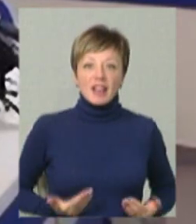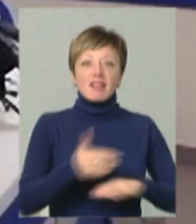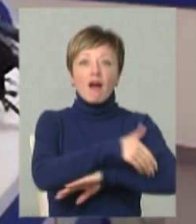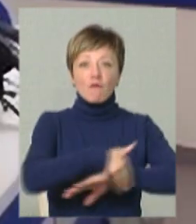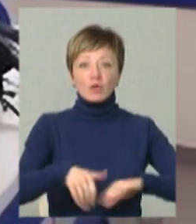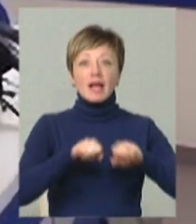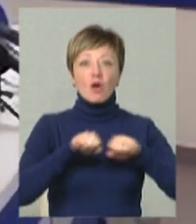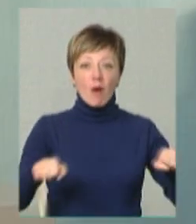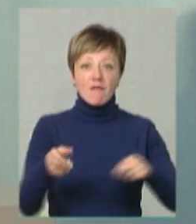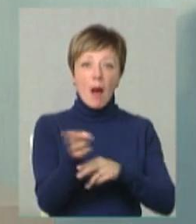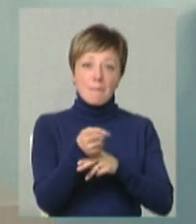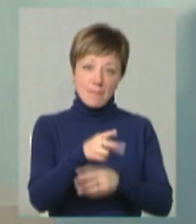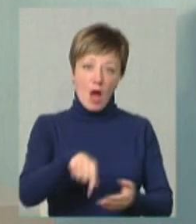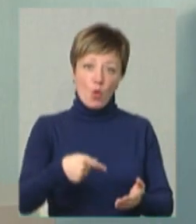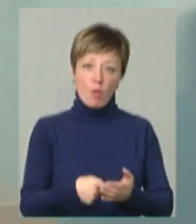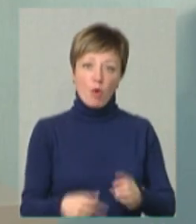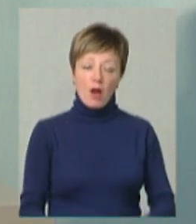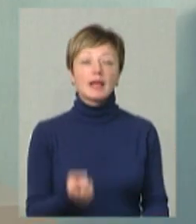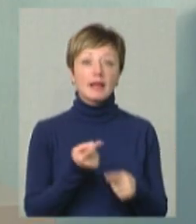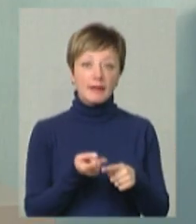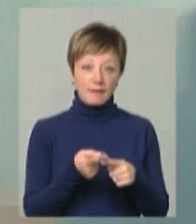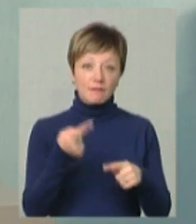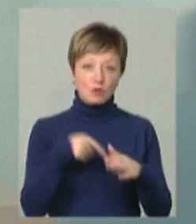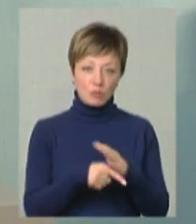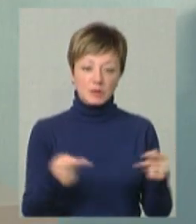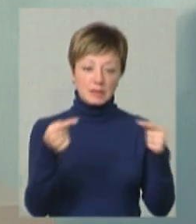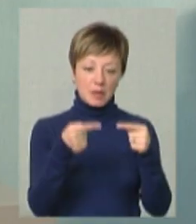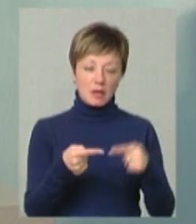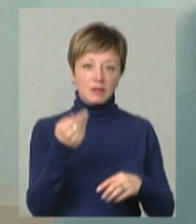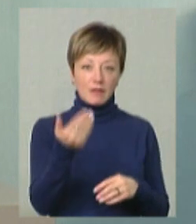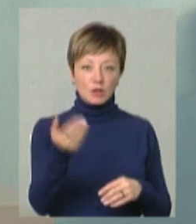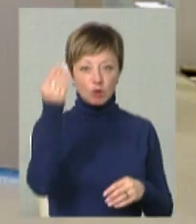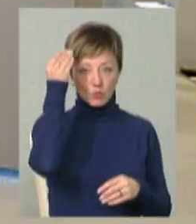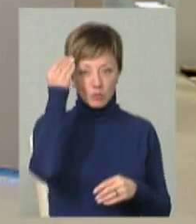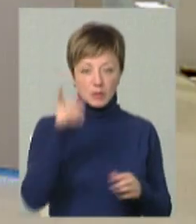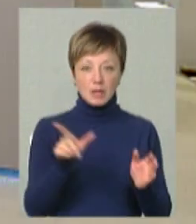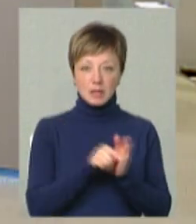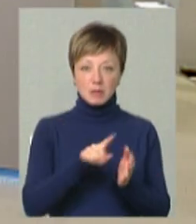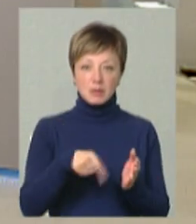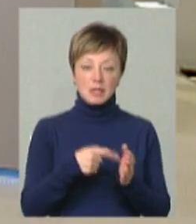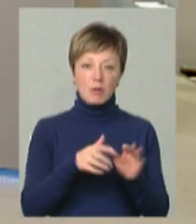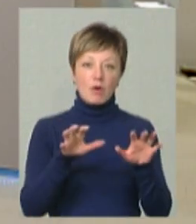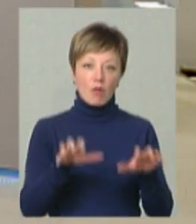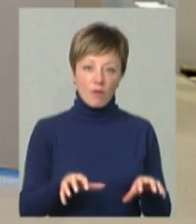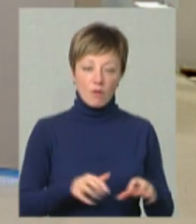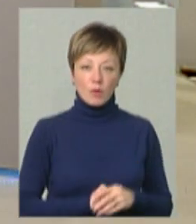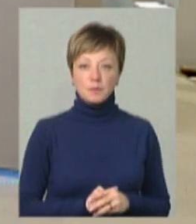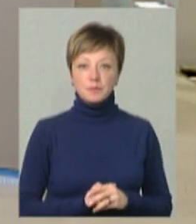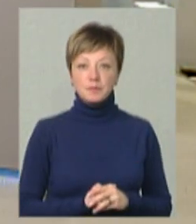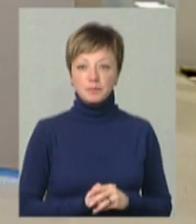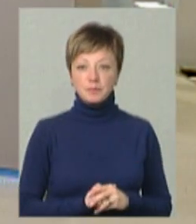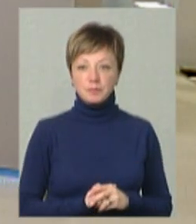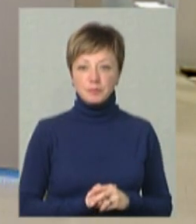Героїв Маріуполя. І в цьому збігаються ваші думки з, абсолютно, з паном